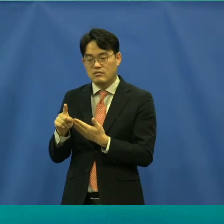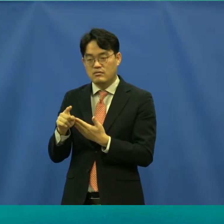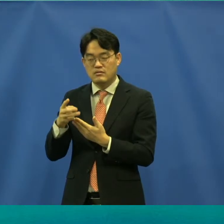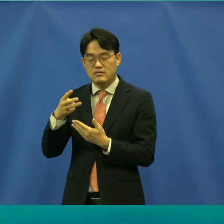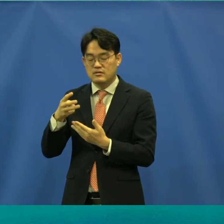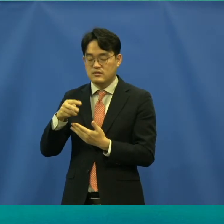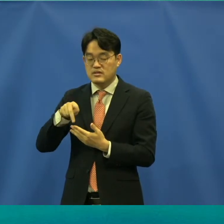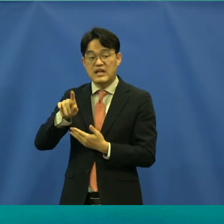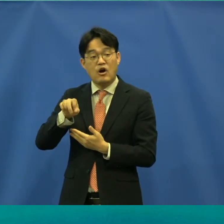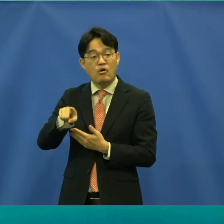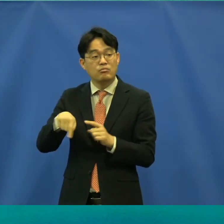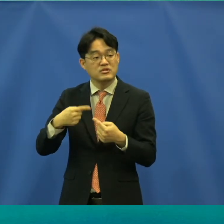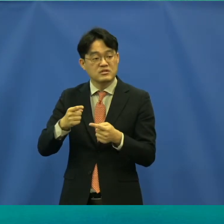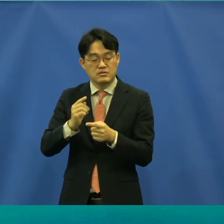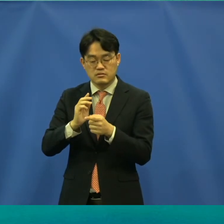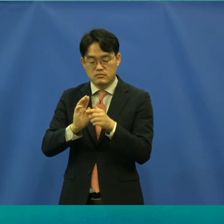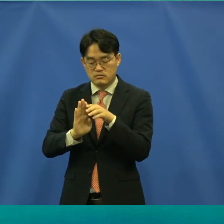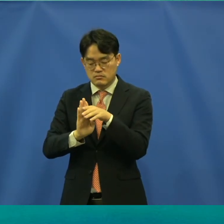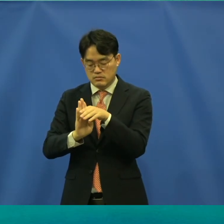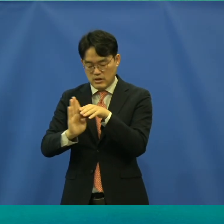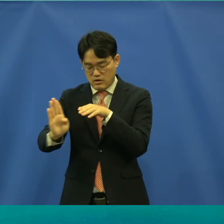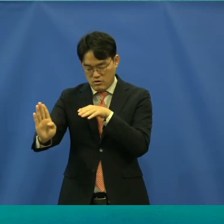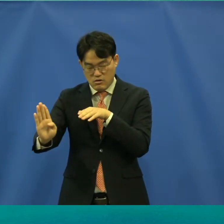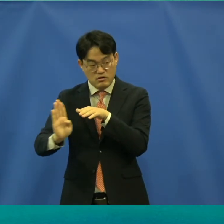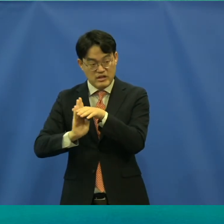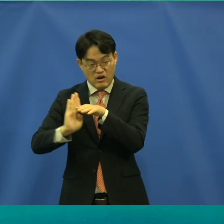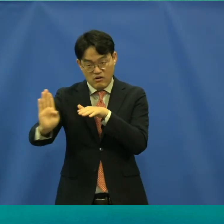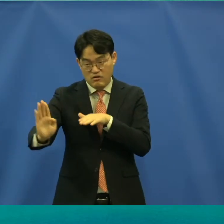이번에 요나서를 한다니까 우리 준비팀들이